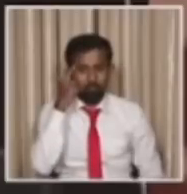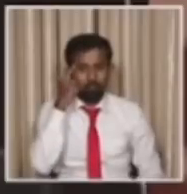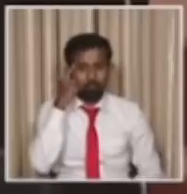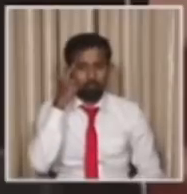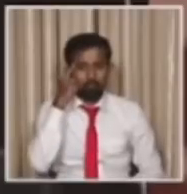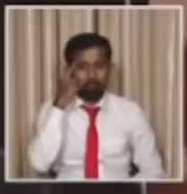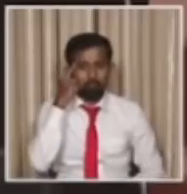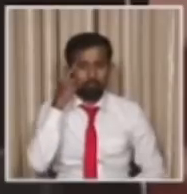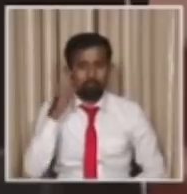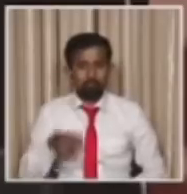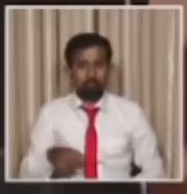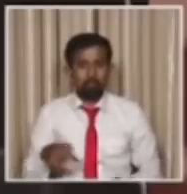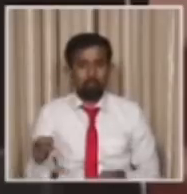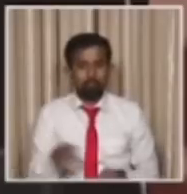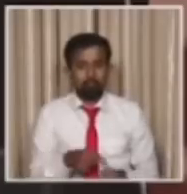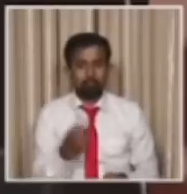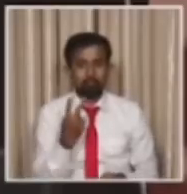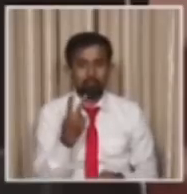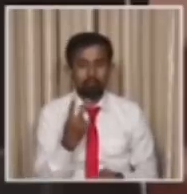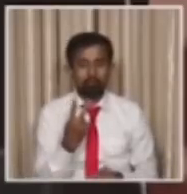මේ දවස් දෙකේ